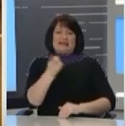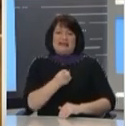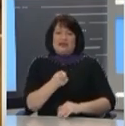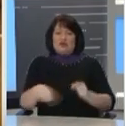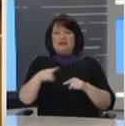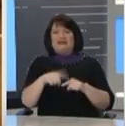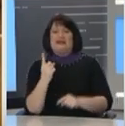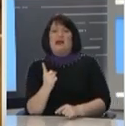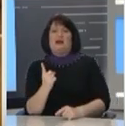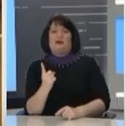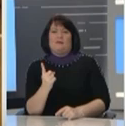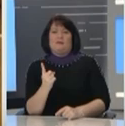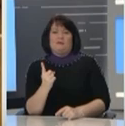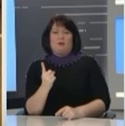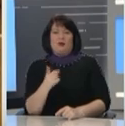μόνο στα πρωτοβάθμια.